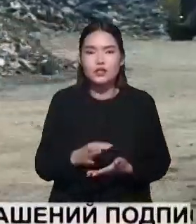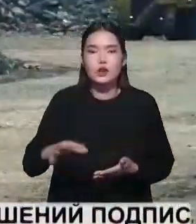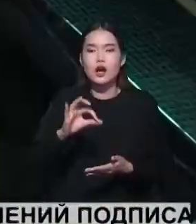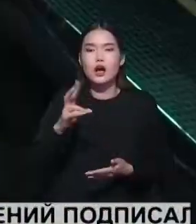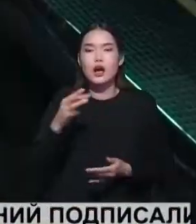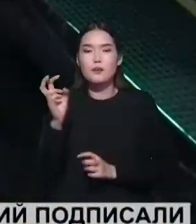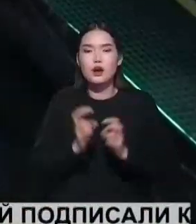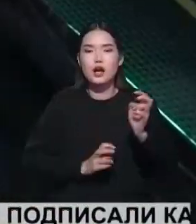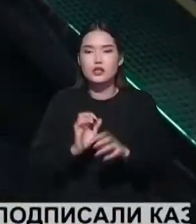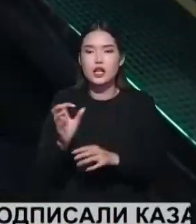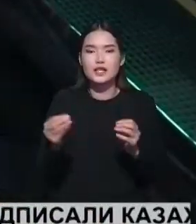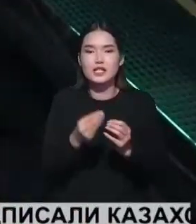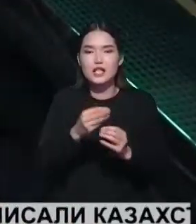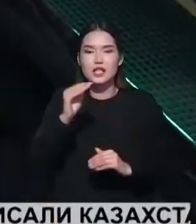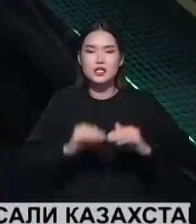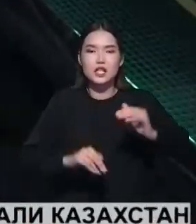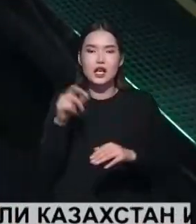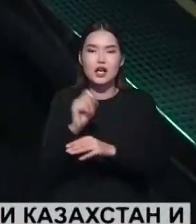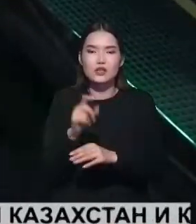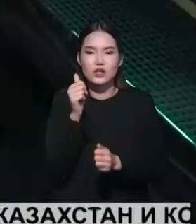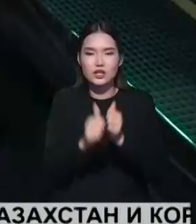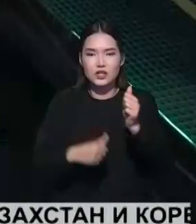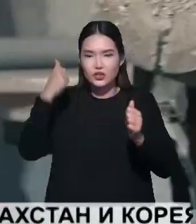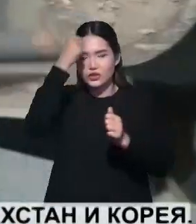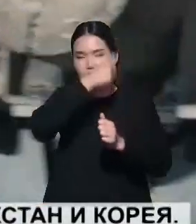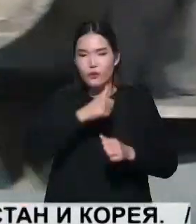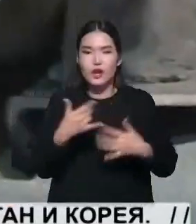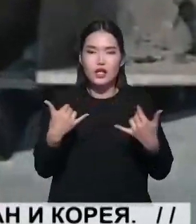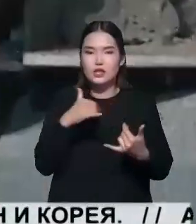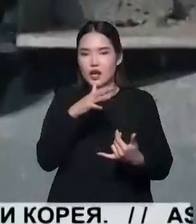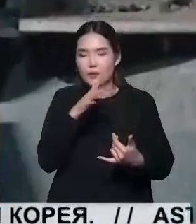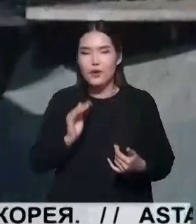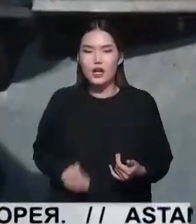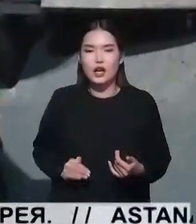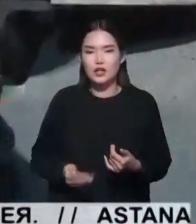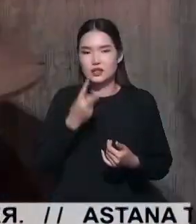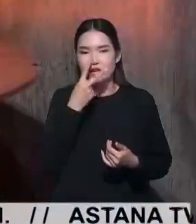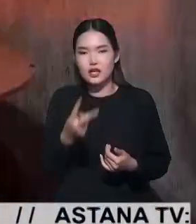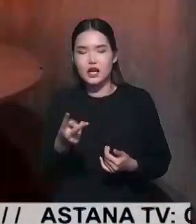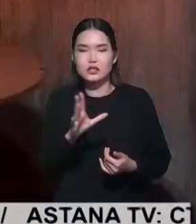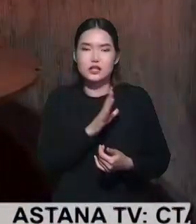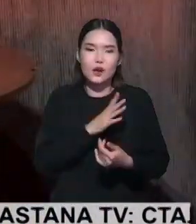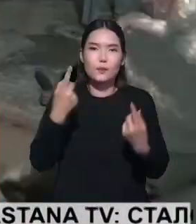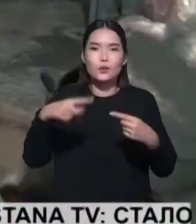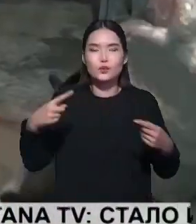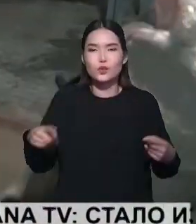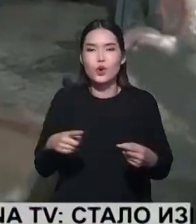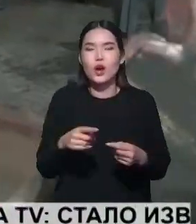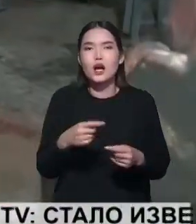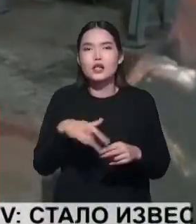На данный момент компания рассматривает также расширение в других странах. Жибек Файзула, Олег Федоров, Астана Таймс.